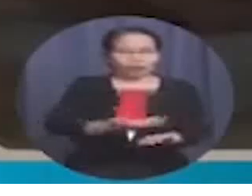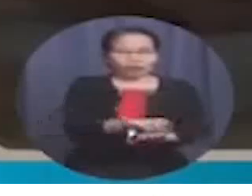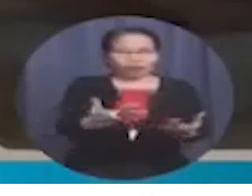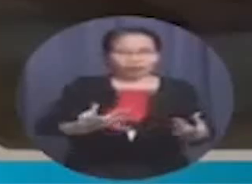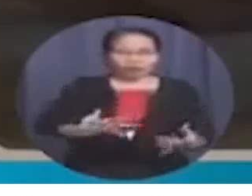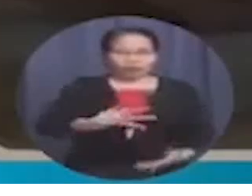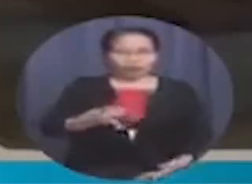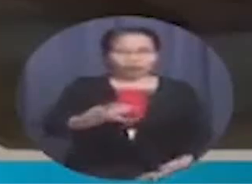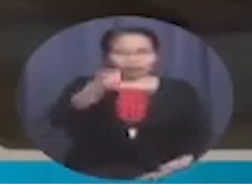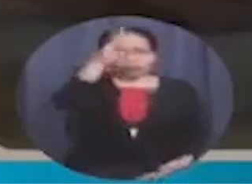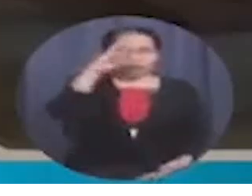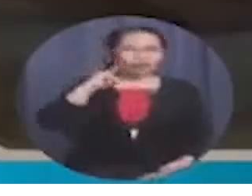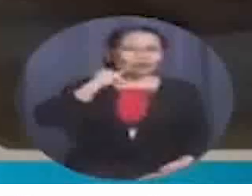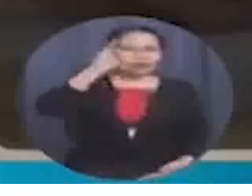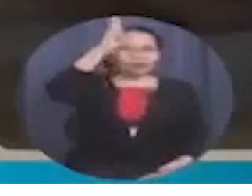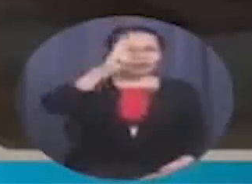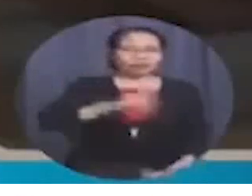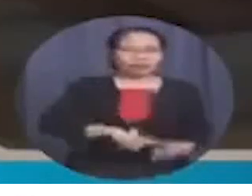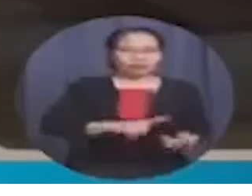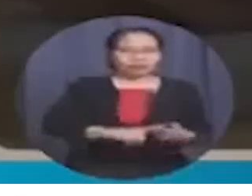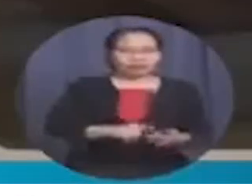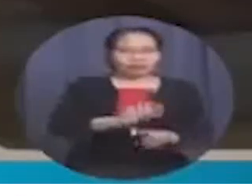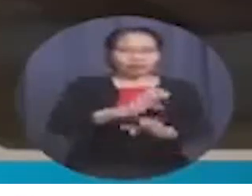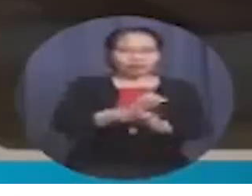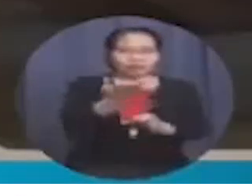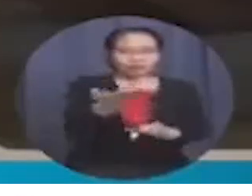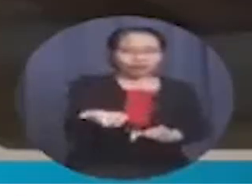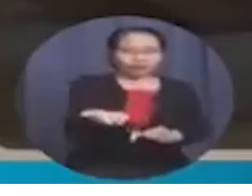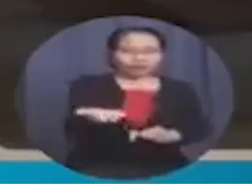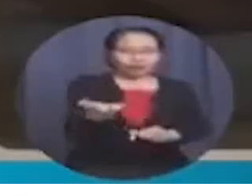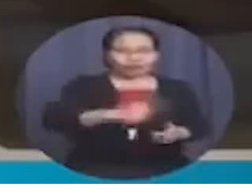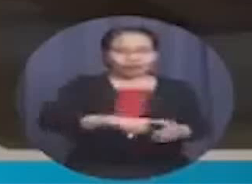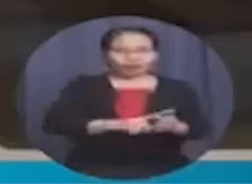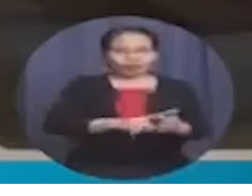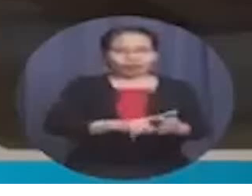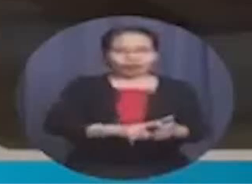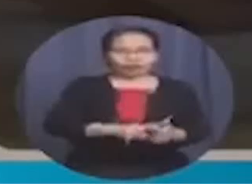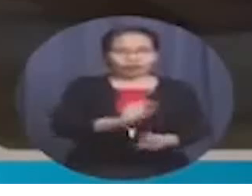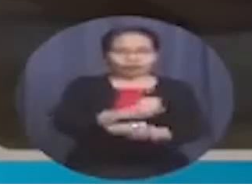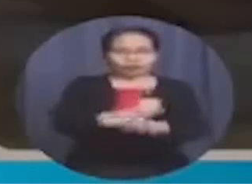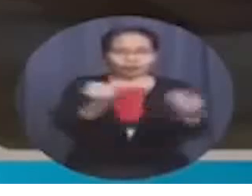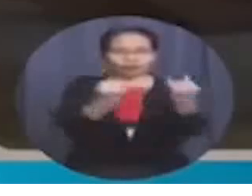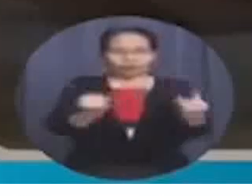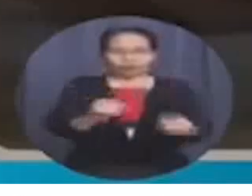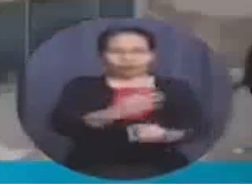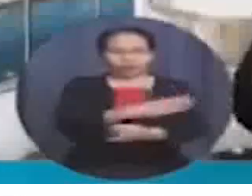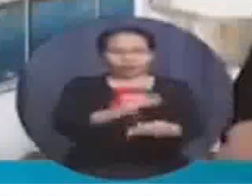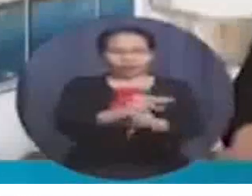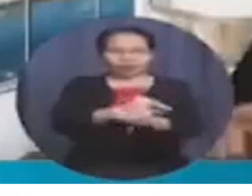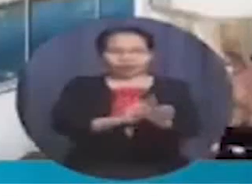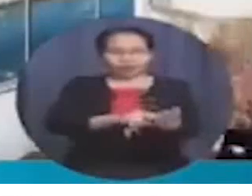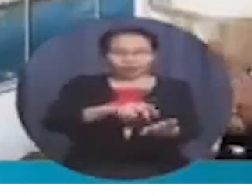Diyos, nagseselos siya, sukat na siya lumikha sa'yo, tapos gumawa ng larawan at yun ang niluhuran